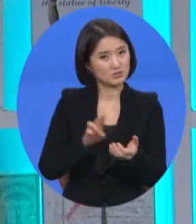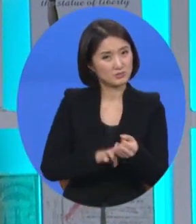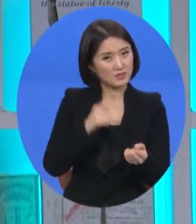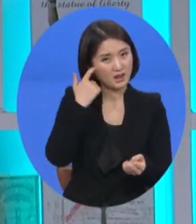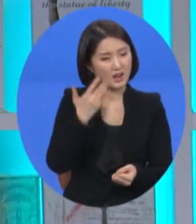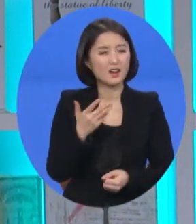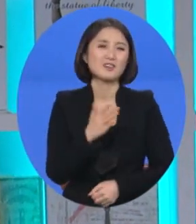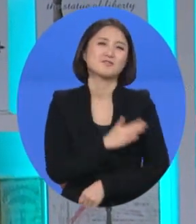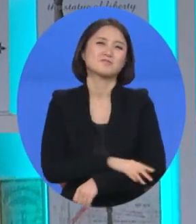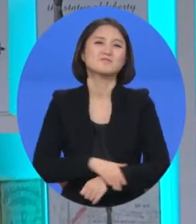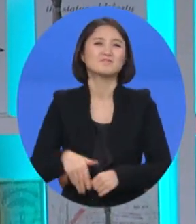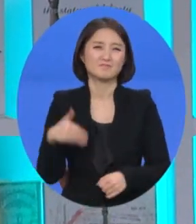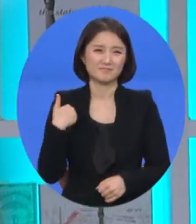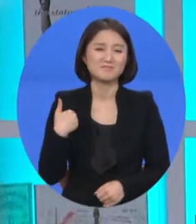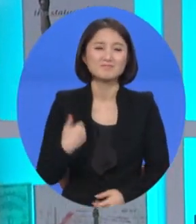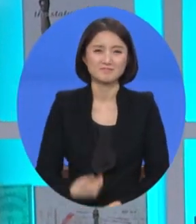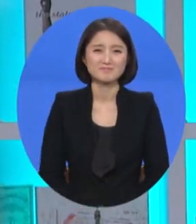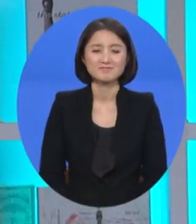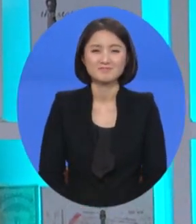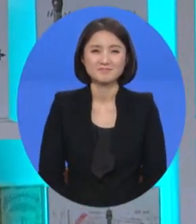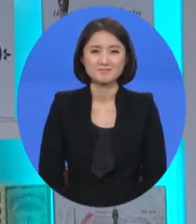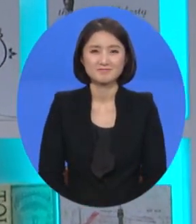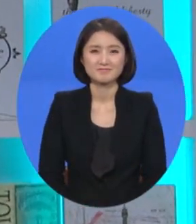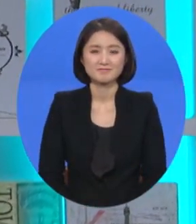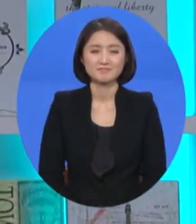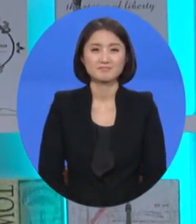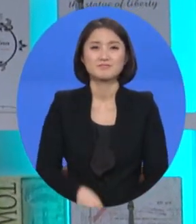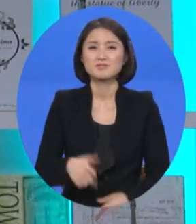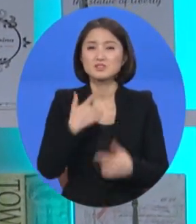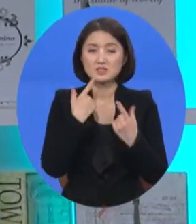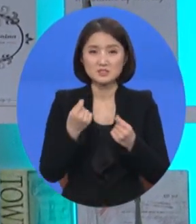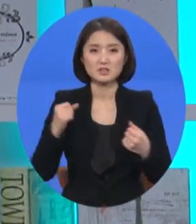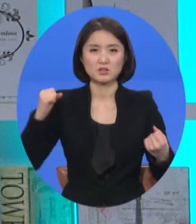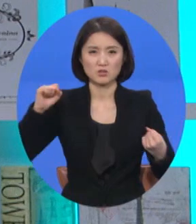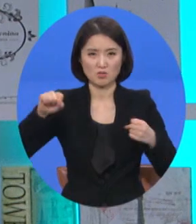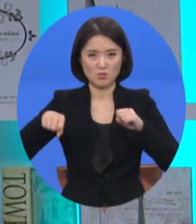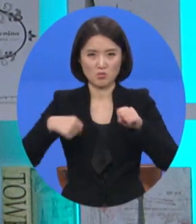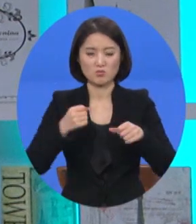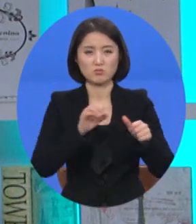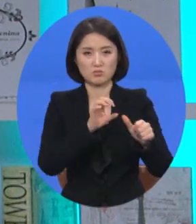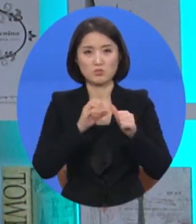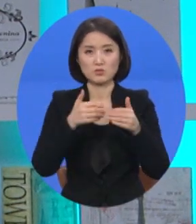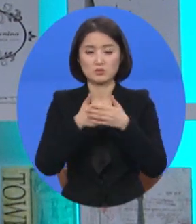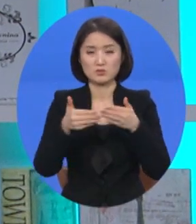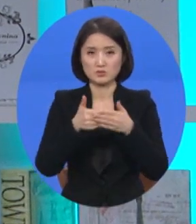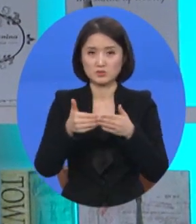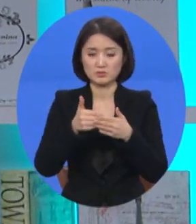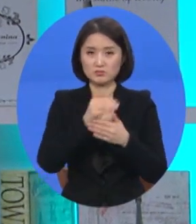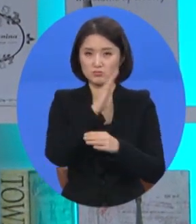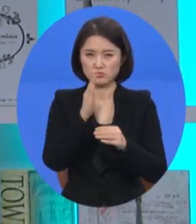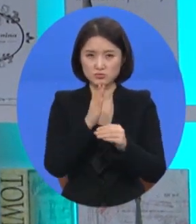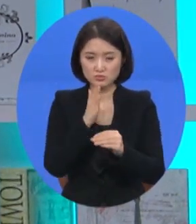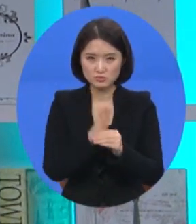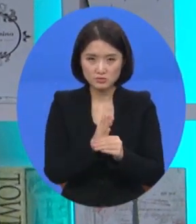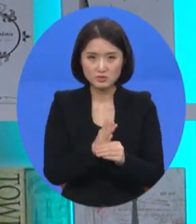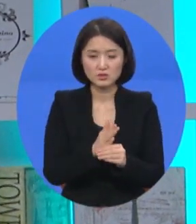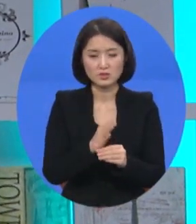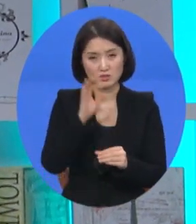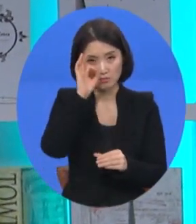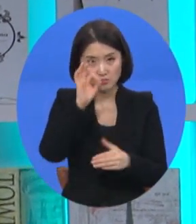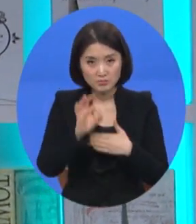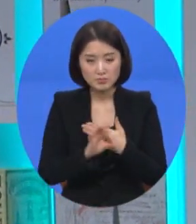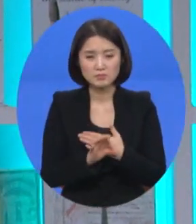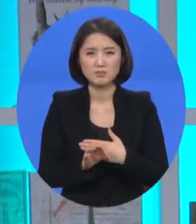에서 동물을 소재로 한 그림들 중에 이렇게 말이 안 되는 상황과